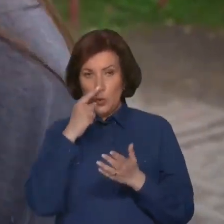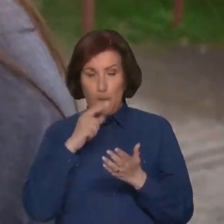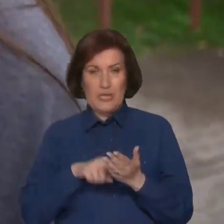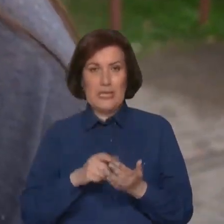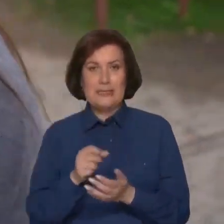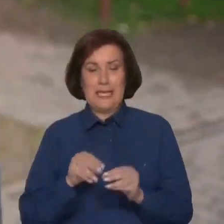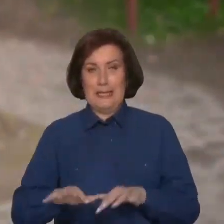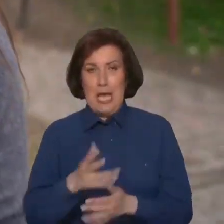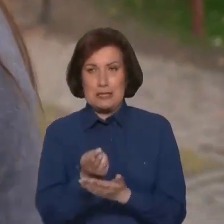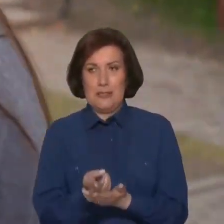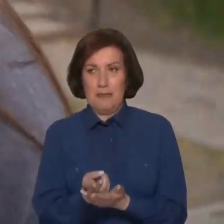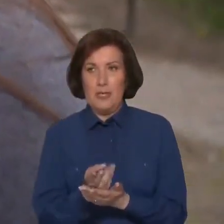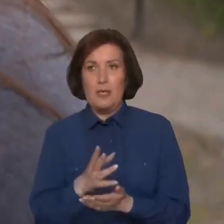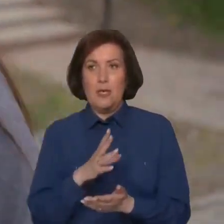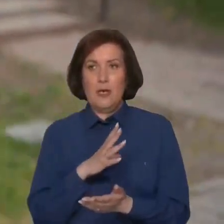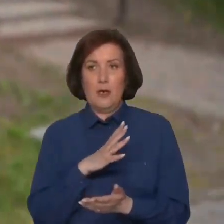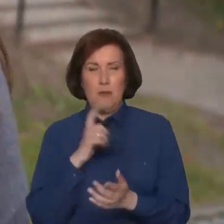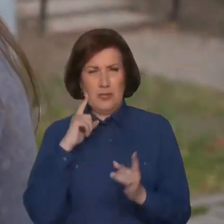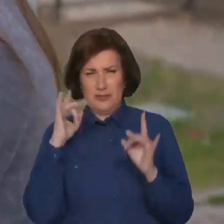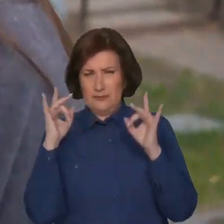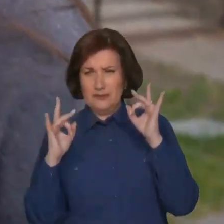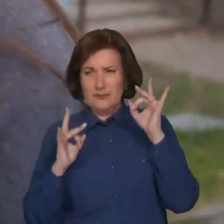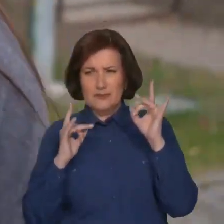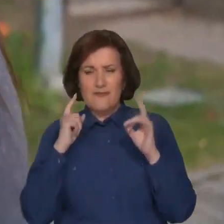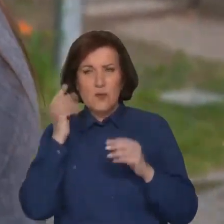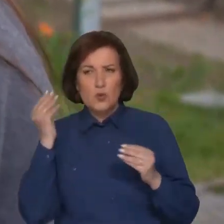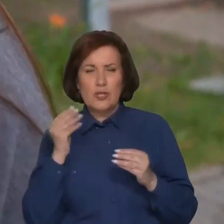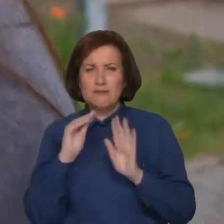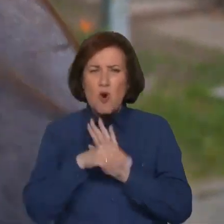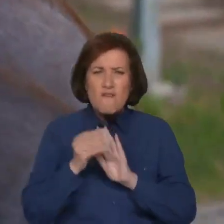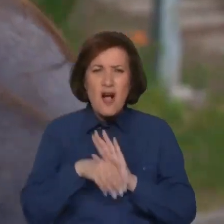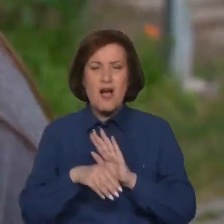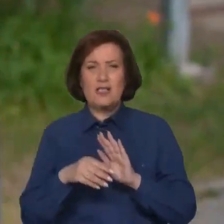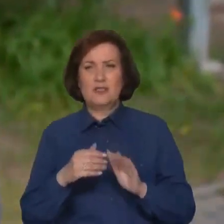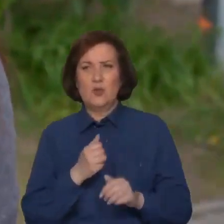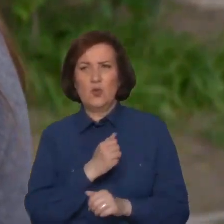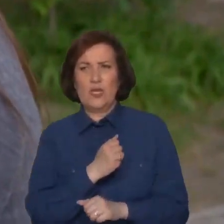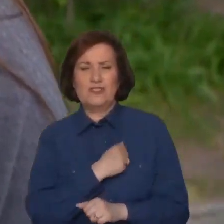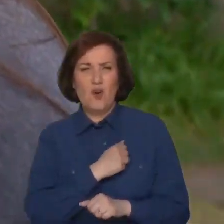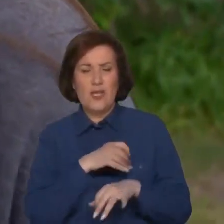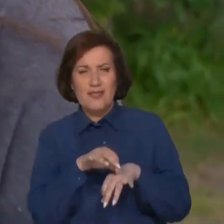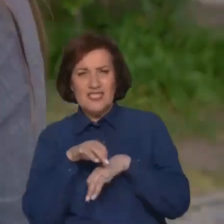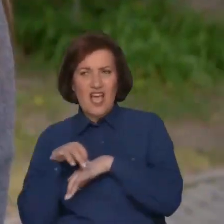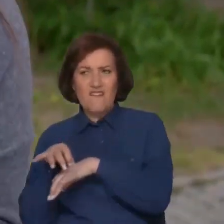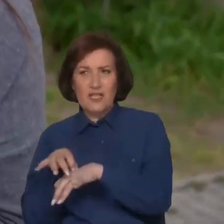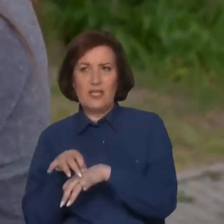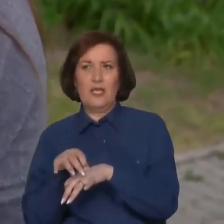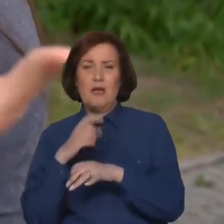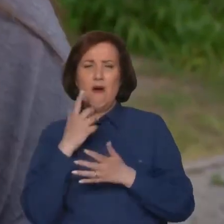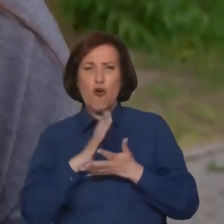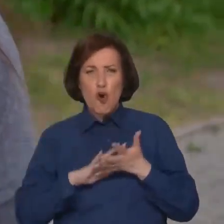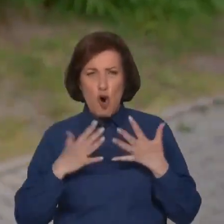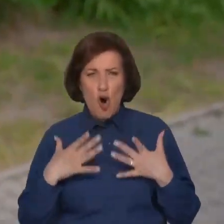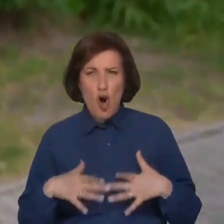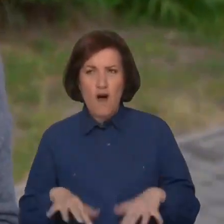землі. І був писк в ушах, всі ховайтесь, ховайтесь, нас воєнні звели за стіну. Ну, звісно, кров